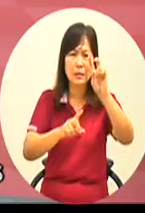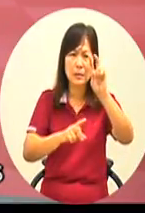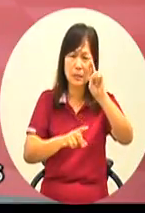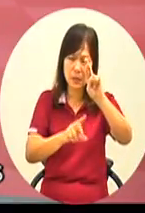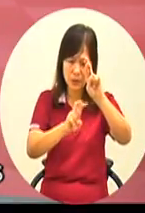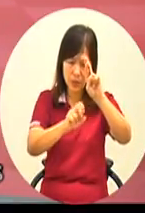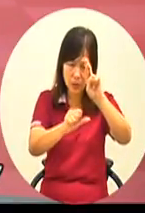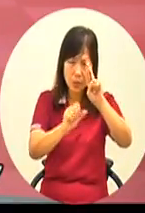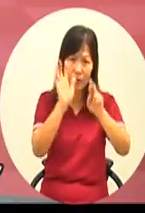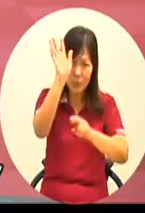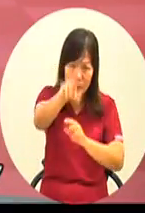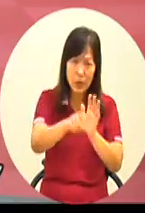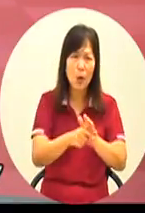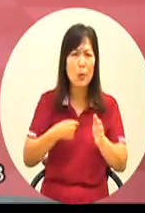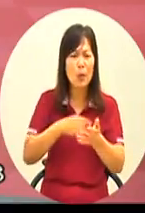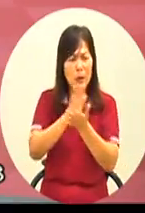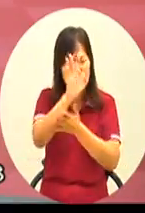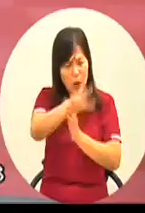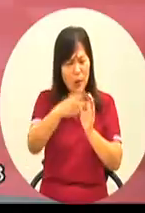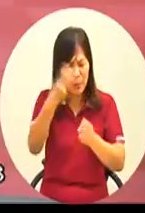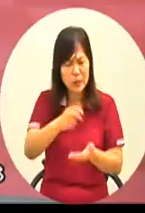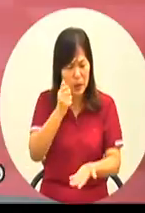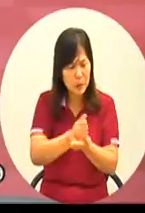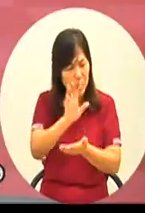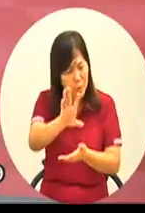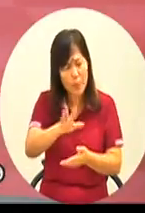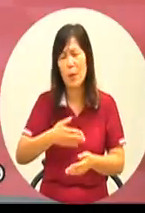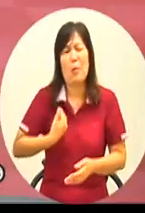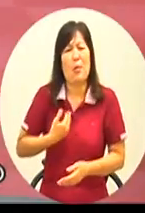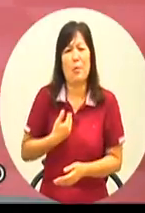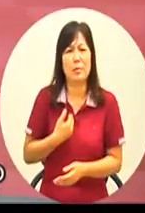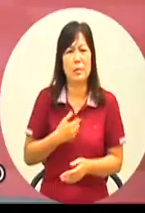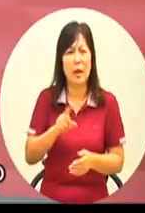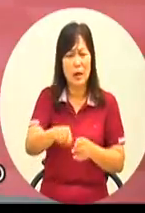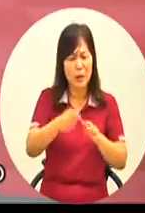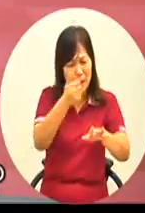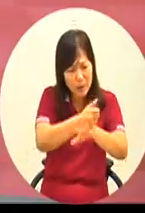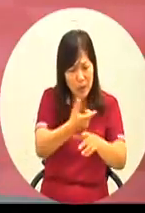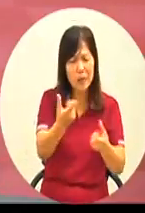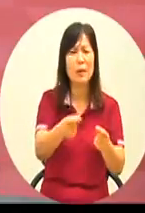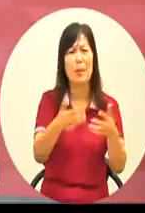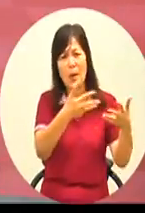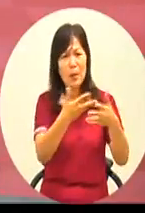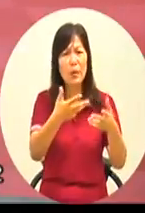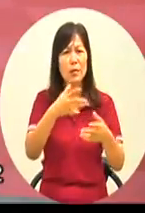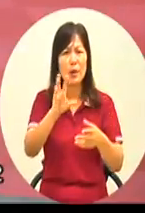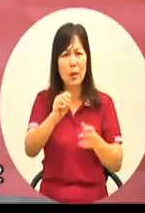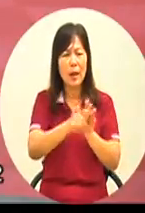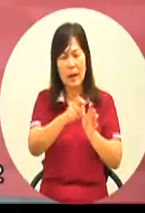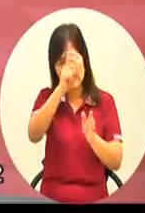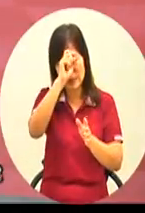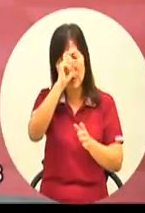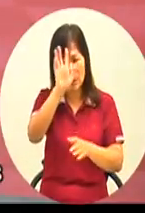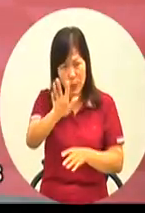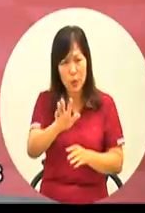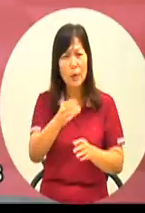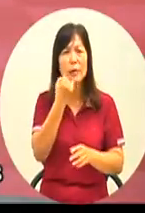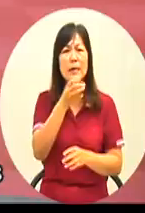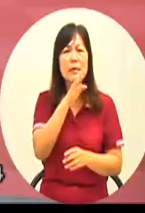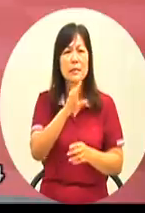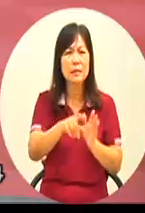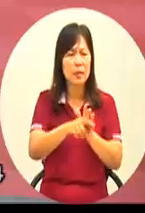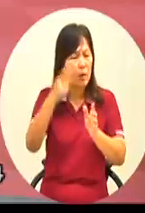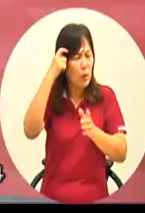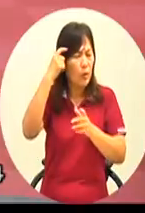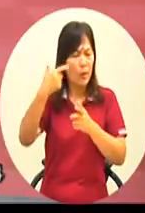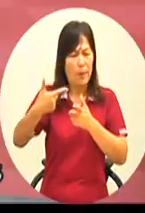因为我嘛唔知影讲我后厝阁直接即顺利未啊吼，啊你嘛唔知阁会坐伫啊我即顺未吼，当然希望会啦，但是我觉得不符合李